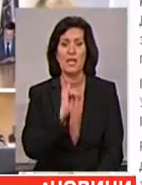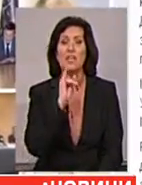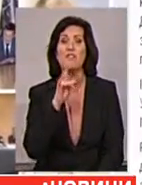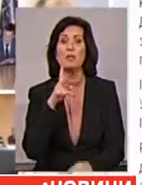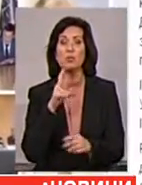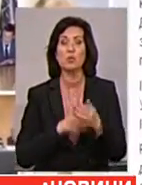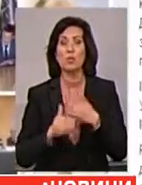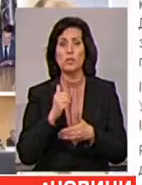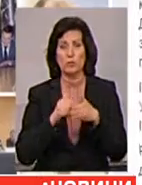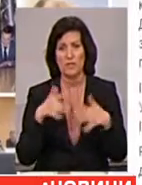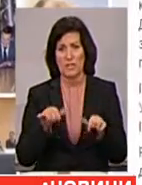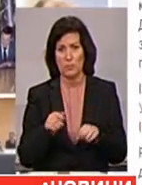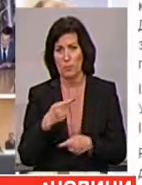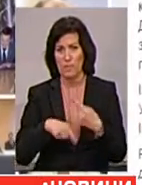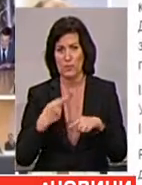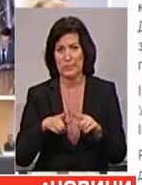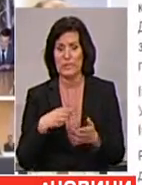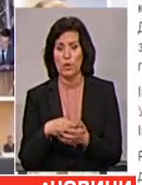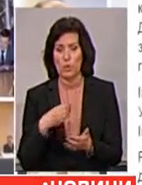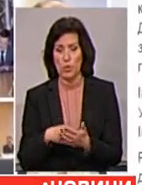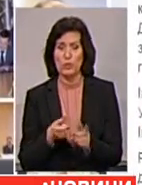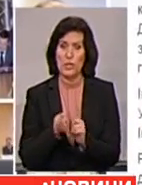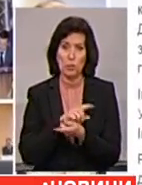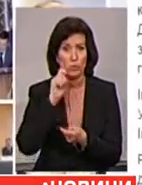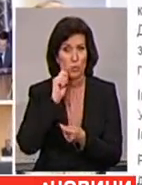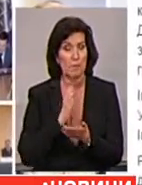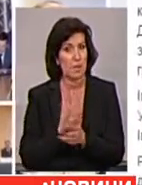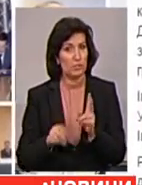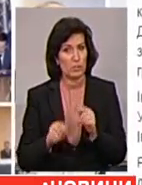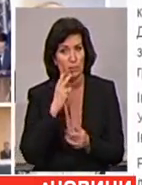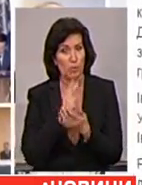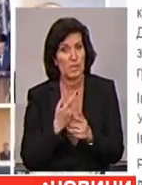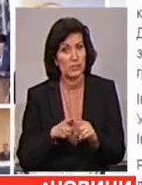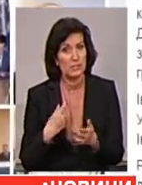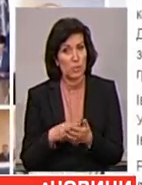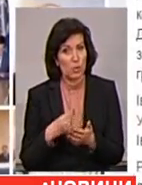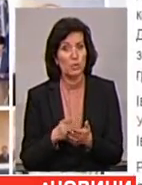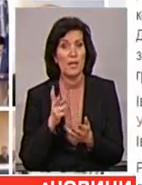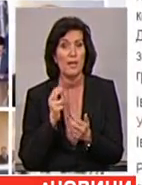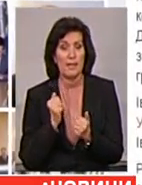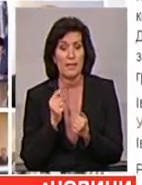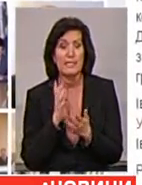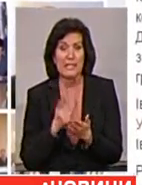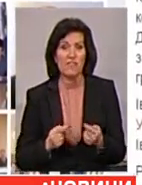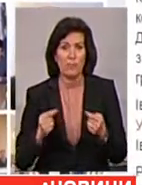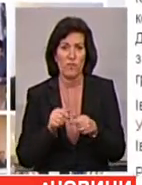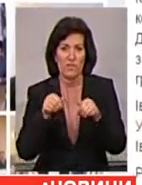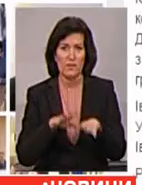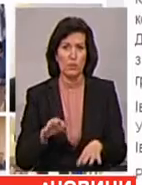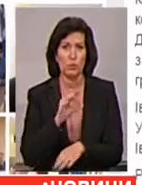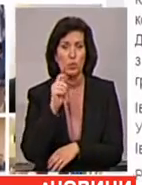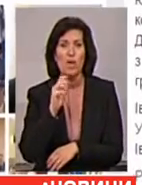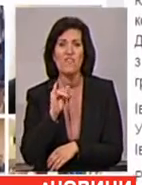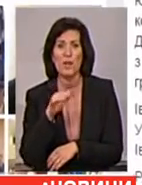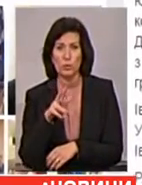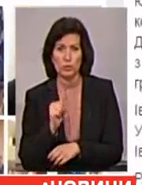Іванющенко остаточно втратив можливість повернути ці гроші. Натомість Україна має шанси побачити ці гроші, як тільки відповідний вердикт щодо Іванющенка в